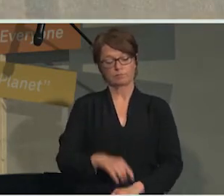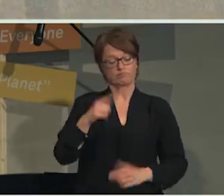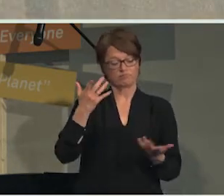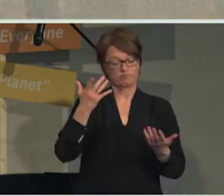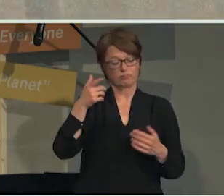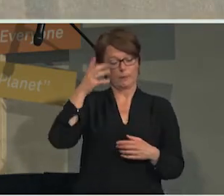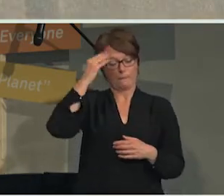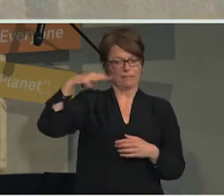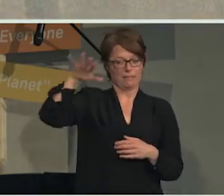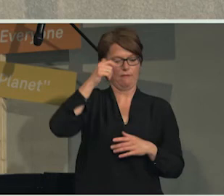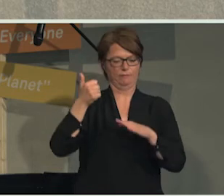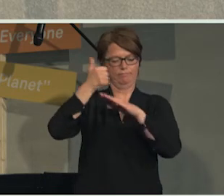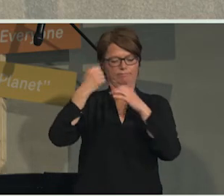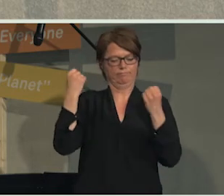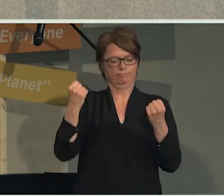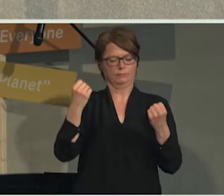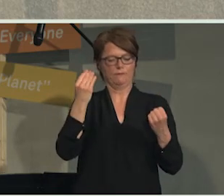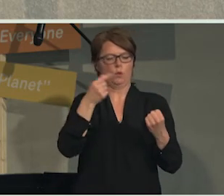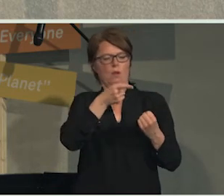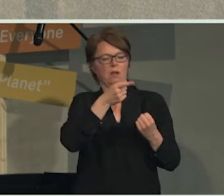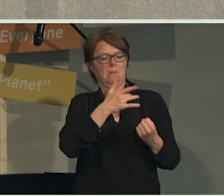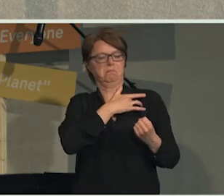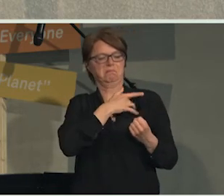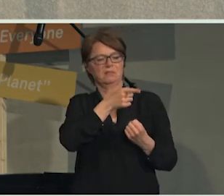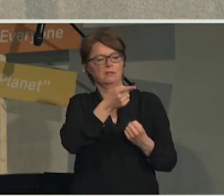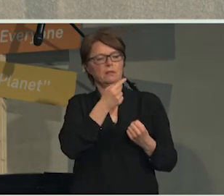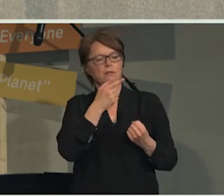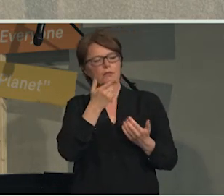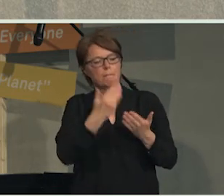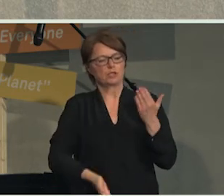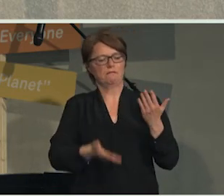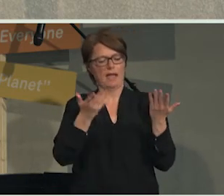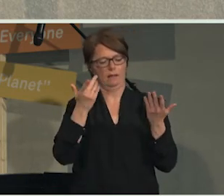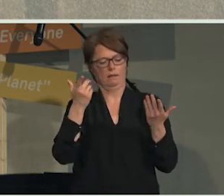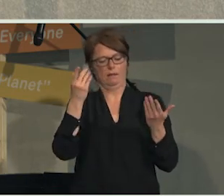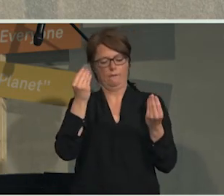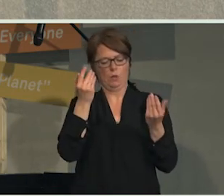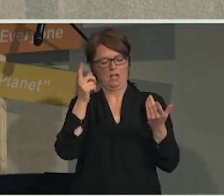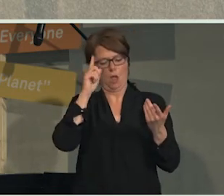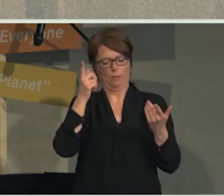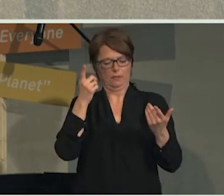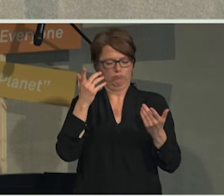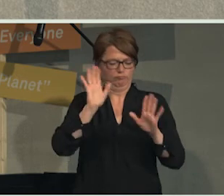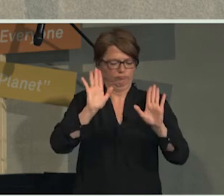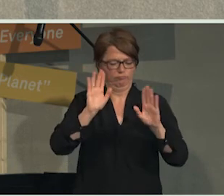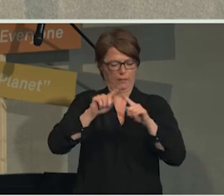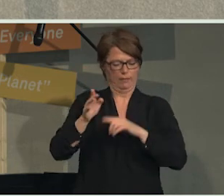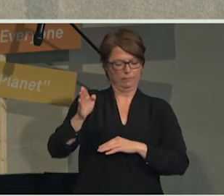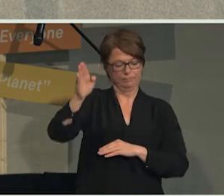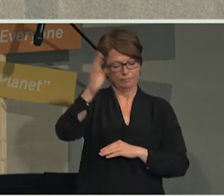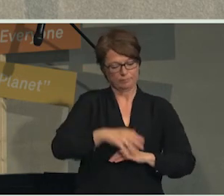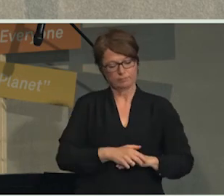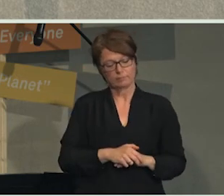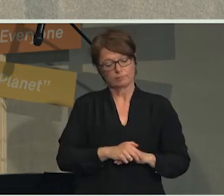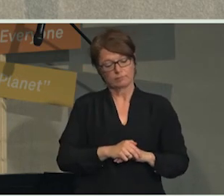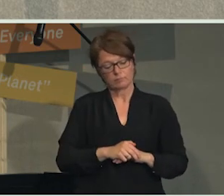oder einen Kollegen auf seiner Bühne zu haben, geschweige denn darüber hinausgehende Dinge zu machen. Aber vor lauter gekränkten